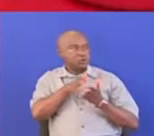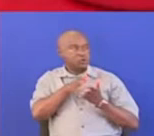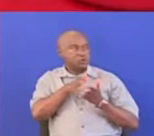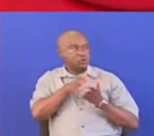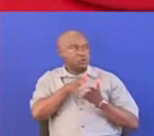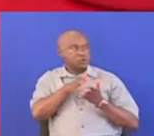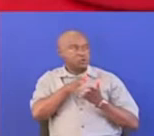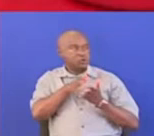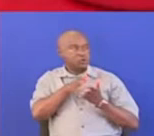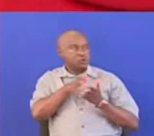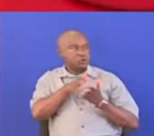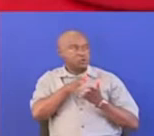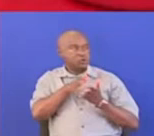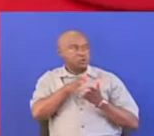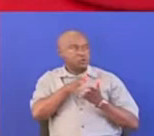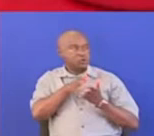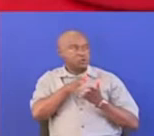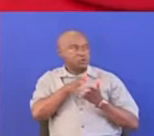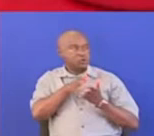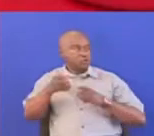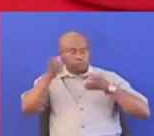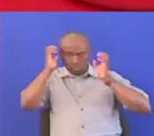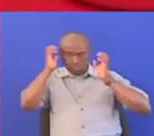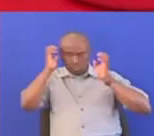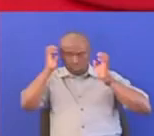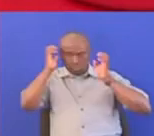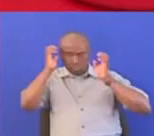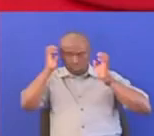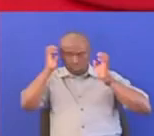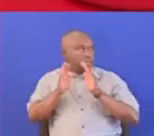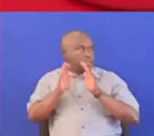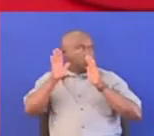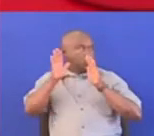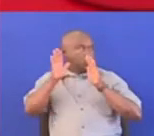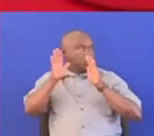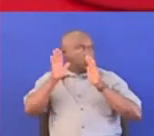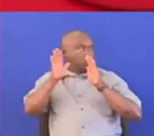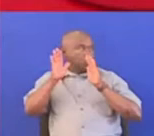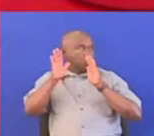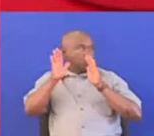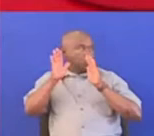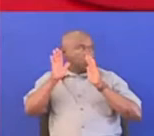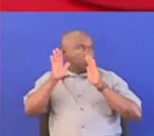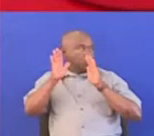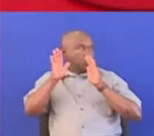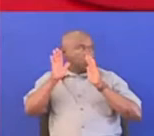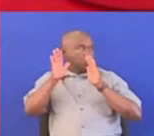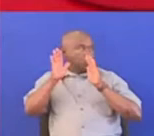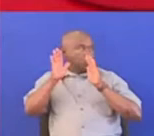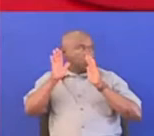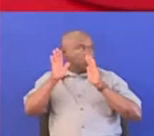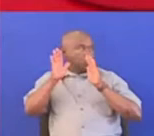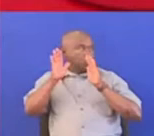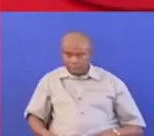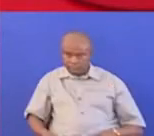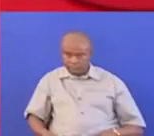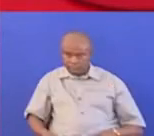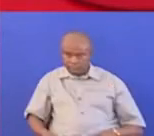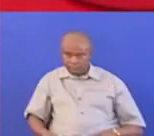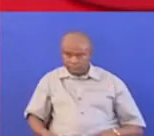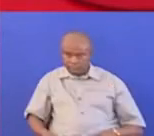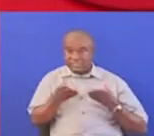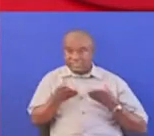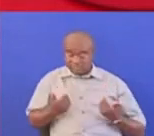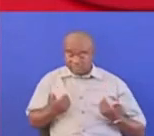wananchi kuendelea kuondoa sintofahamu na wabaki wakiendelea kuifurahia serikali yao kama ambavyo